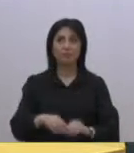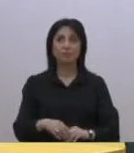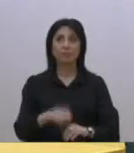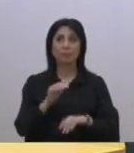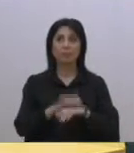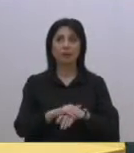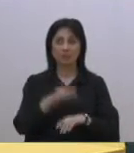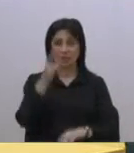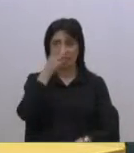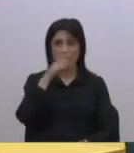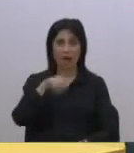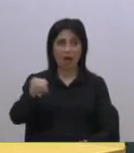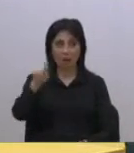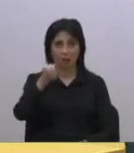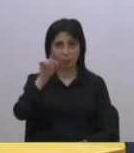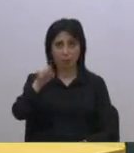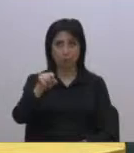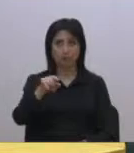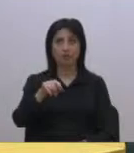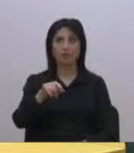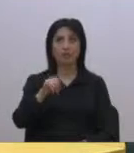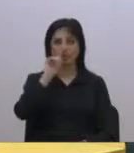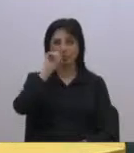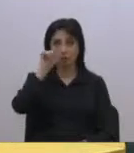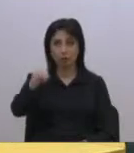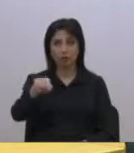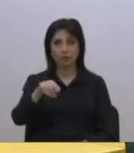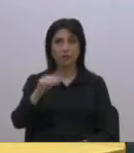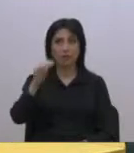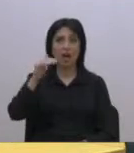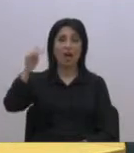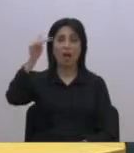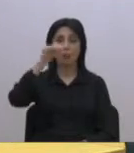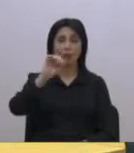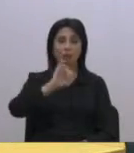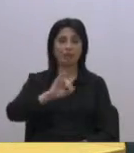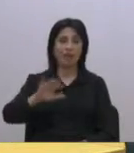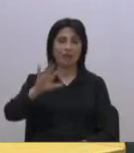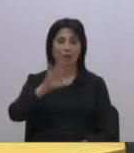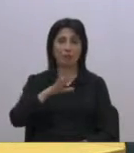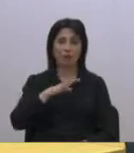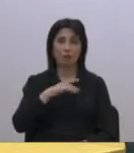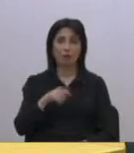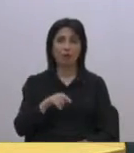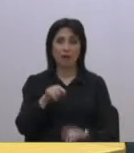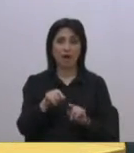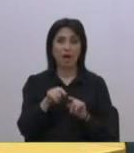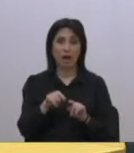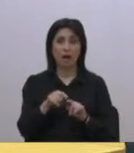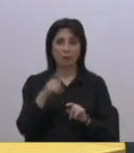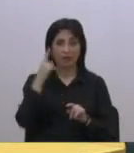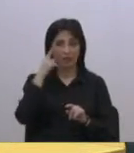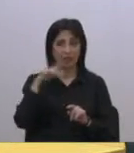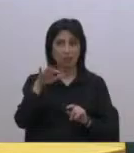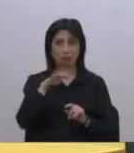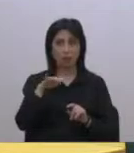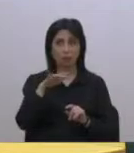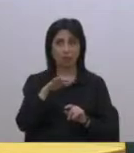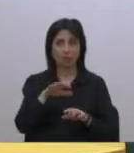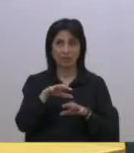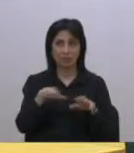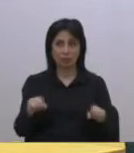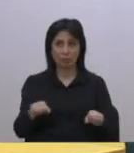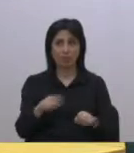ფაქტობრივად აფრიკულ ქვეყნებში ყოფთით ცხვირს და აღმოსავლეთ ევროპა ქონდა ფაქტობრივად ამ იდეოლოგიით